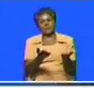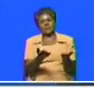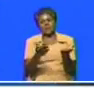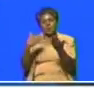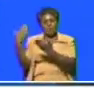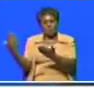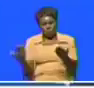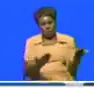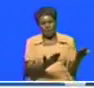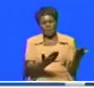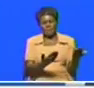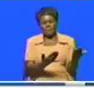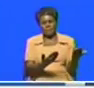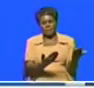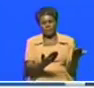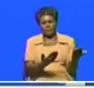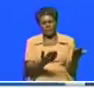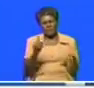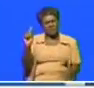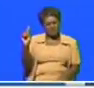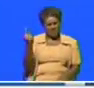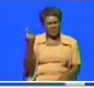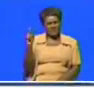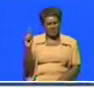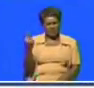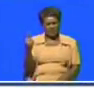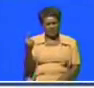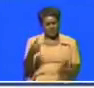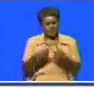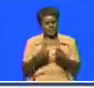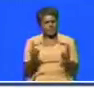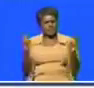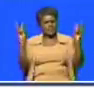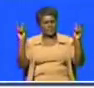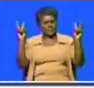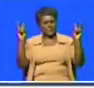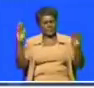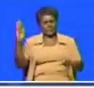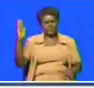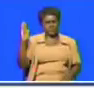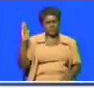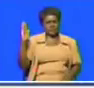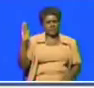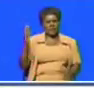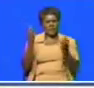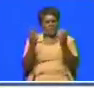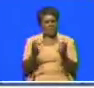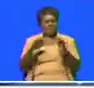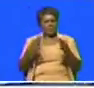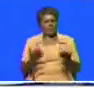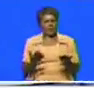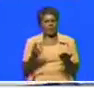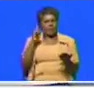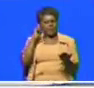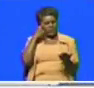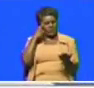katika studio zetu. George, kwanza kabisa wacha tuanze na hili swala la walinzi, unalichukulia kwa uzito gani? Nafikiri